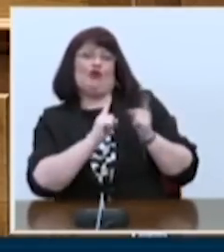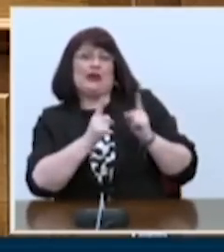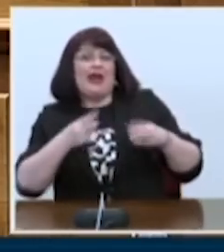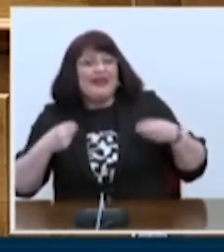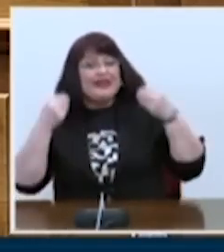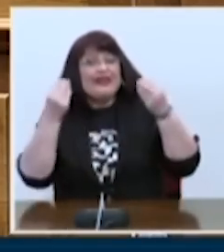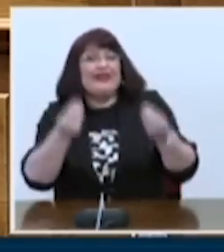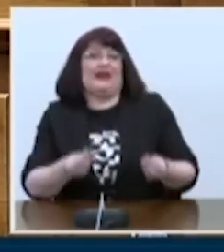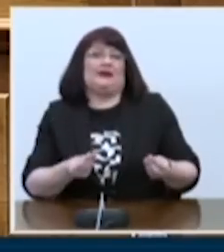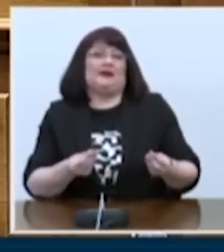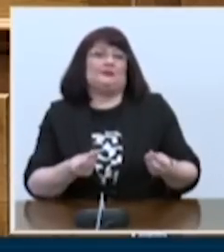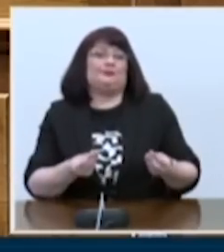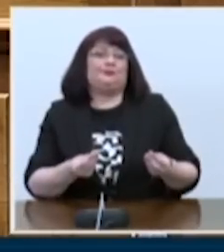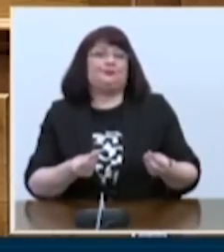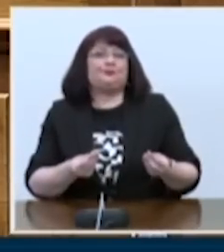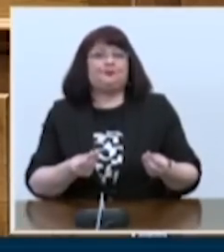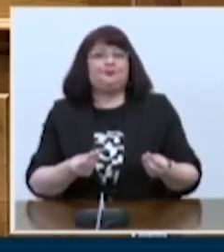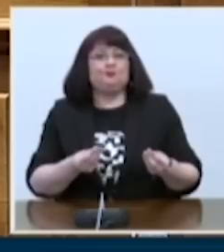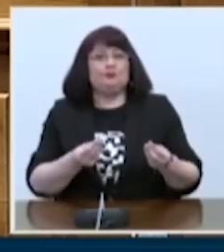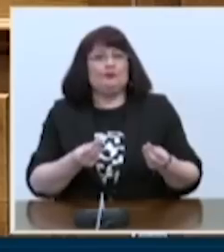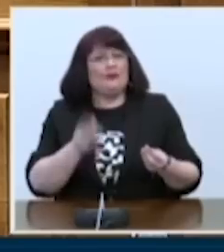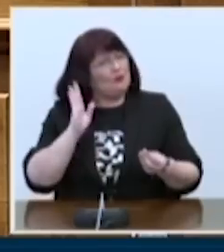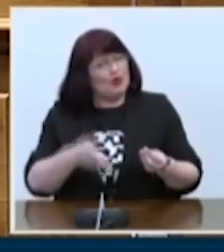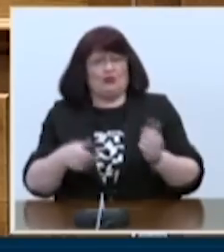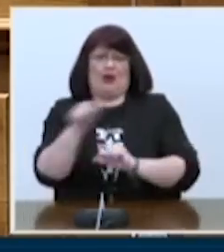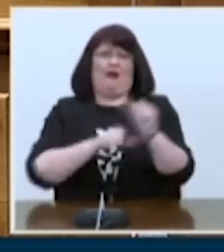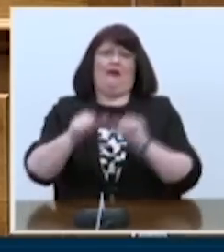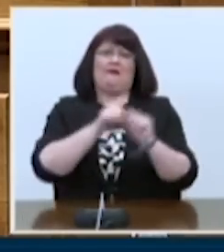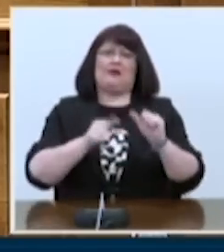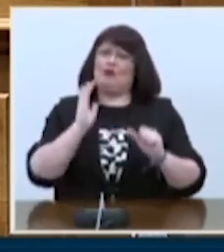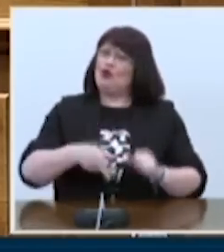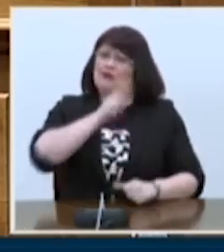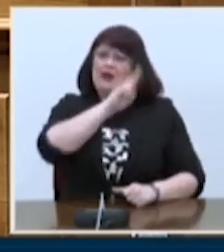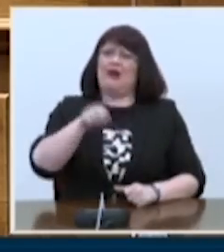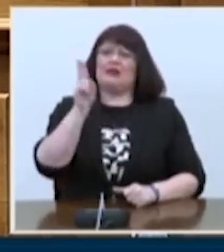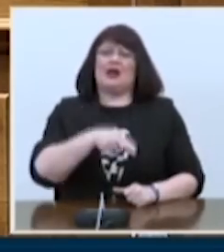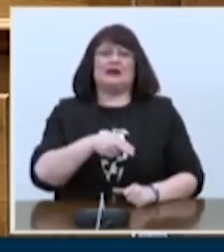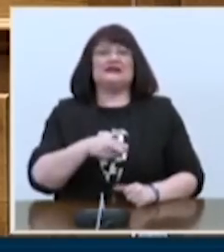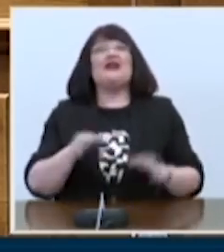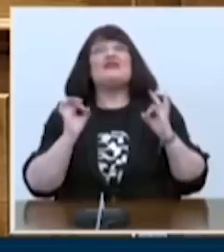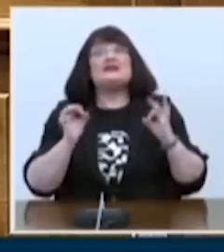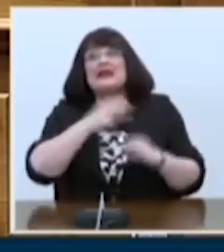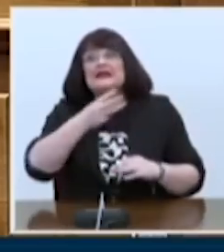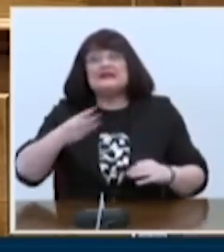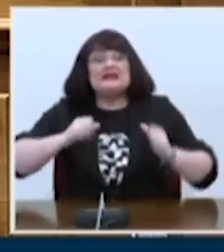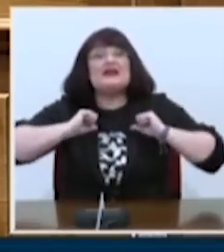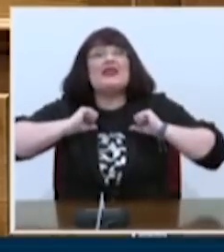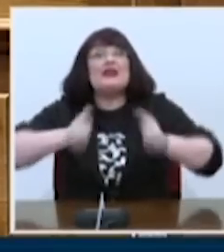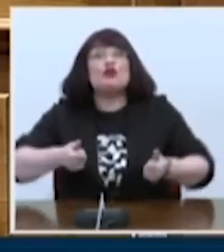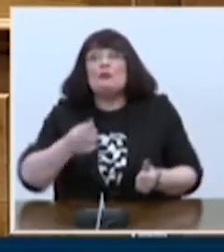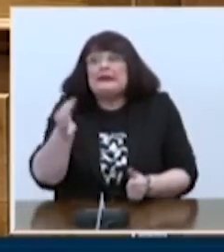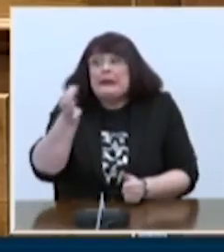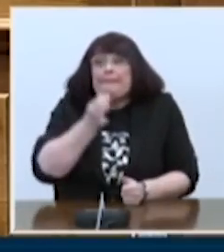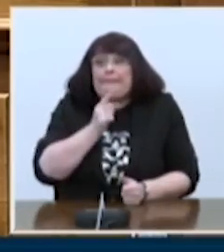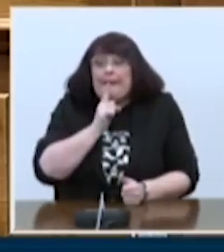ό,τι λένε και από ό,τι διαβάσαμε, περιθώριο γι' αυτό. Φυσικά και δεν τολμάτε ούτε καν να το ψελίσετε,